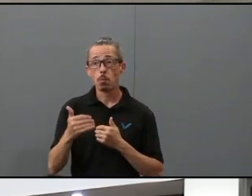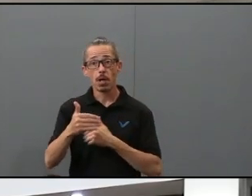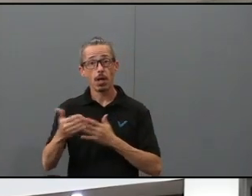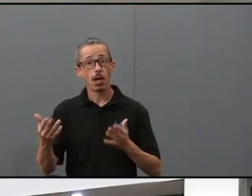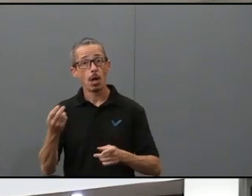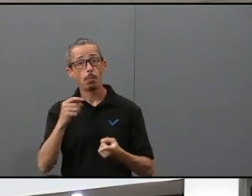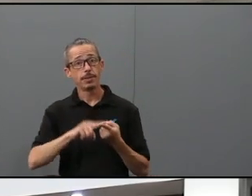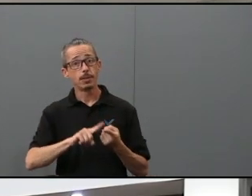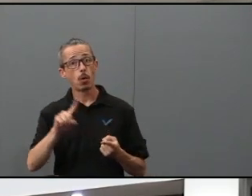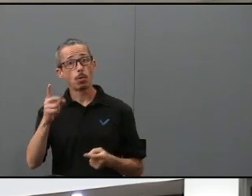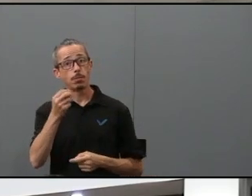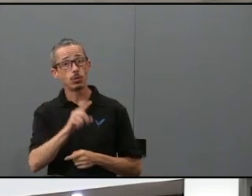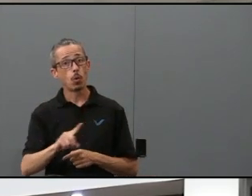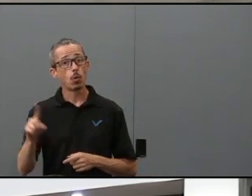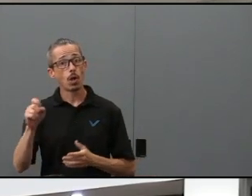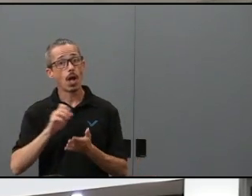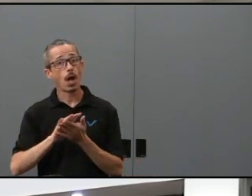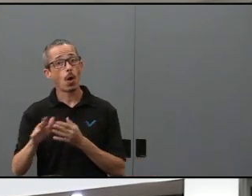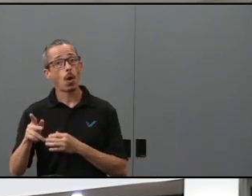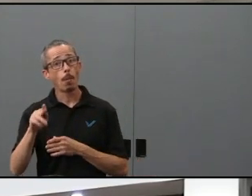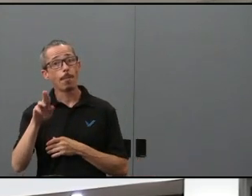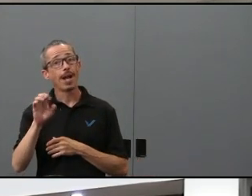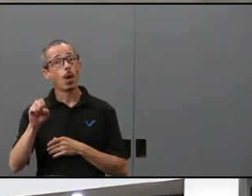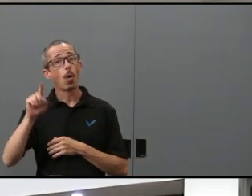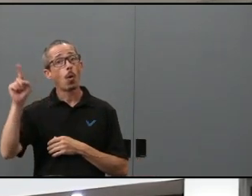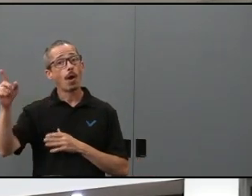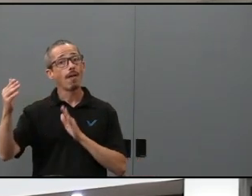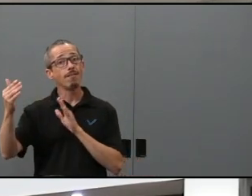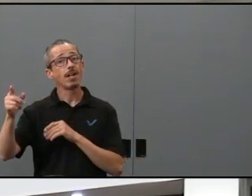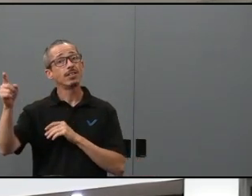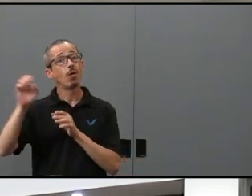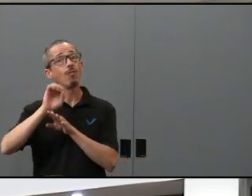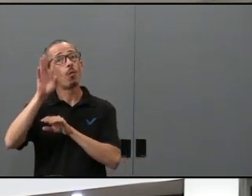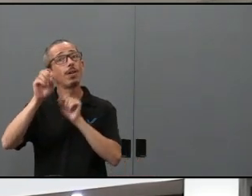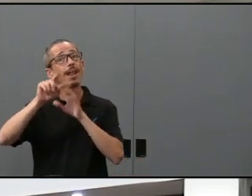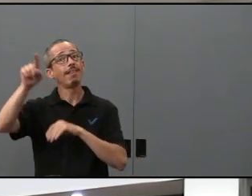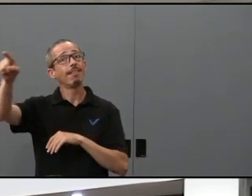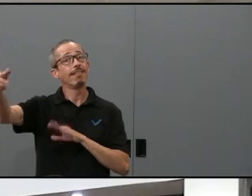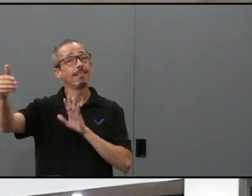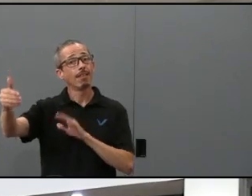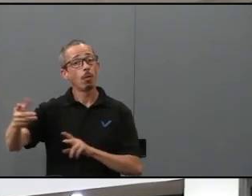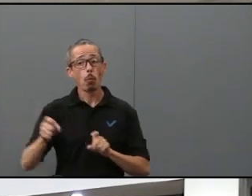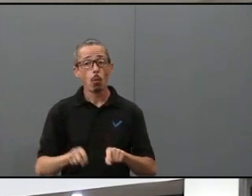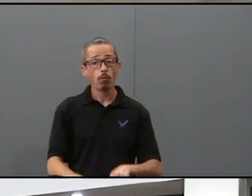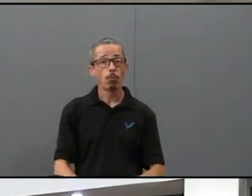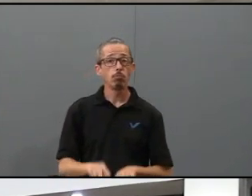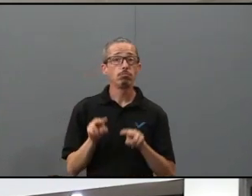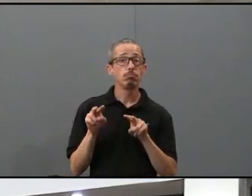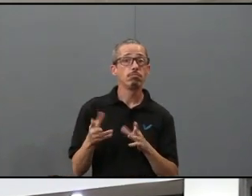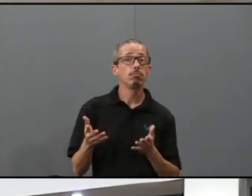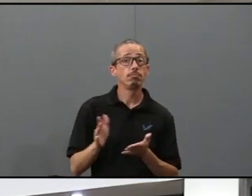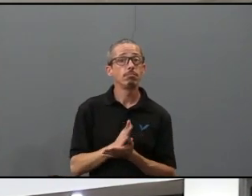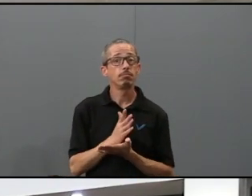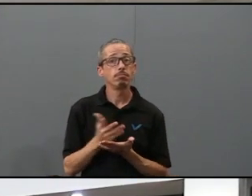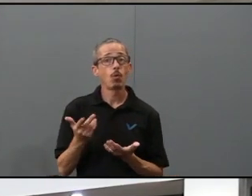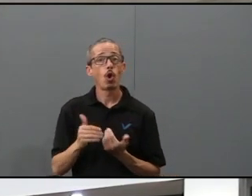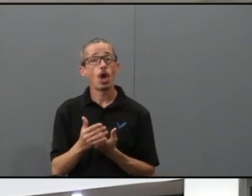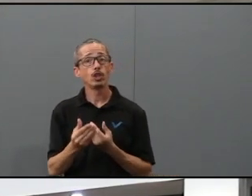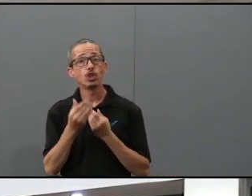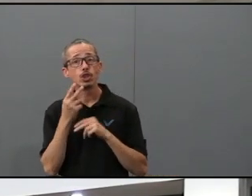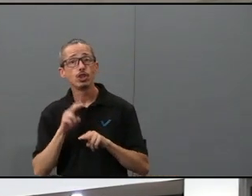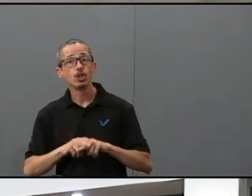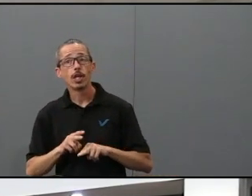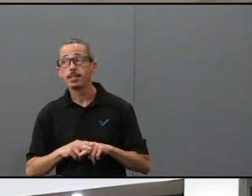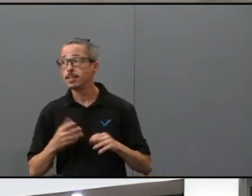MIDH à 13h c'est gratuit sur le préo c'est-à-dire face à la fontaine il y a des gens qui ont les pieds dans l'eau euh d'autres ont leur le leur